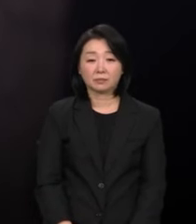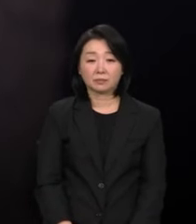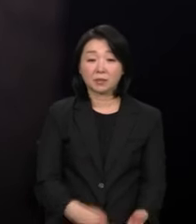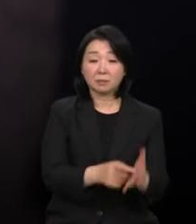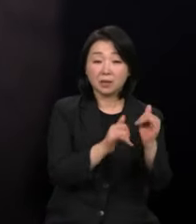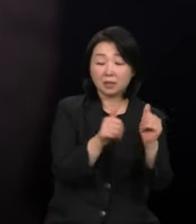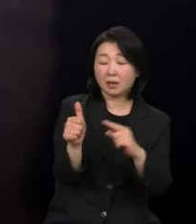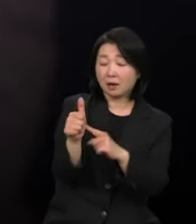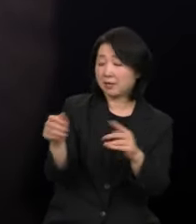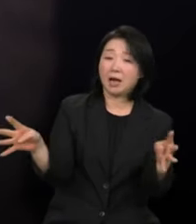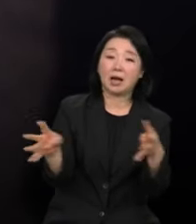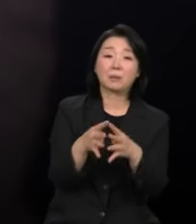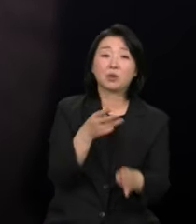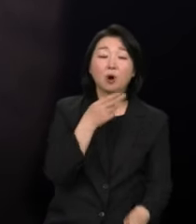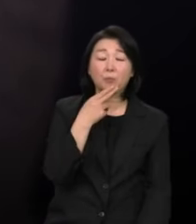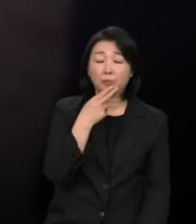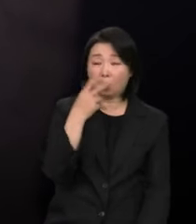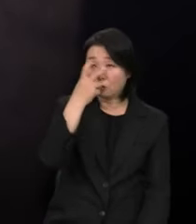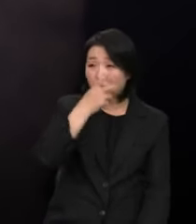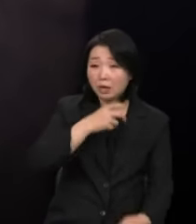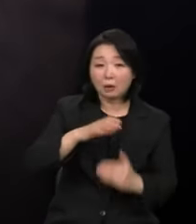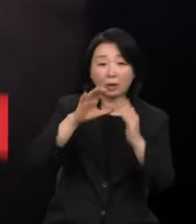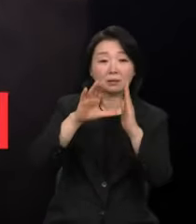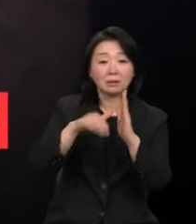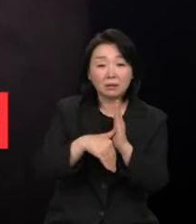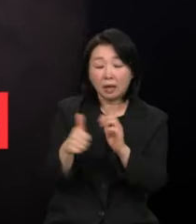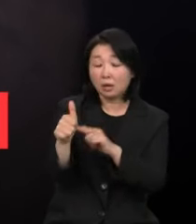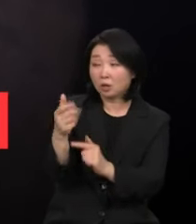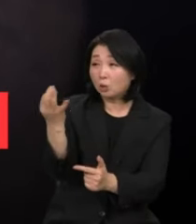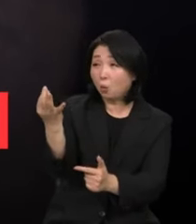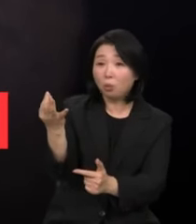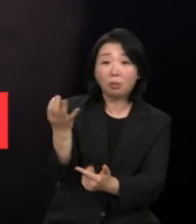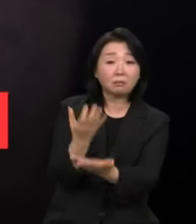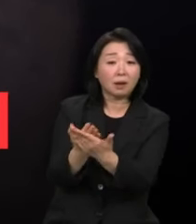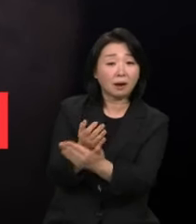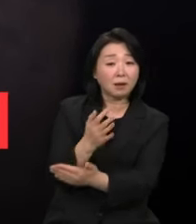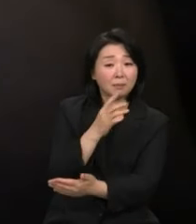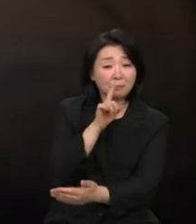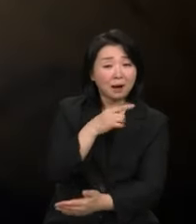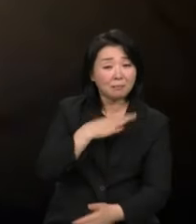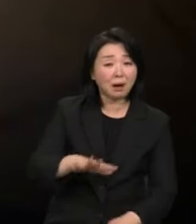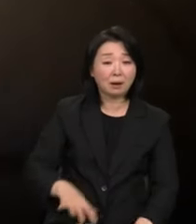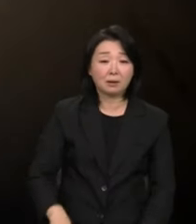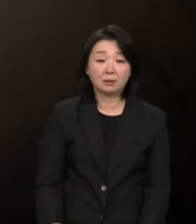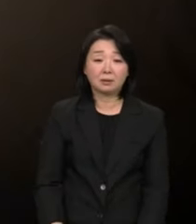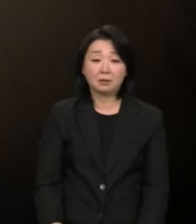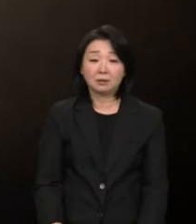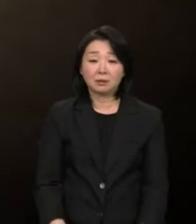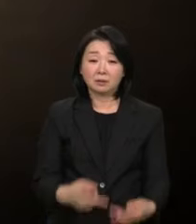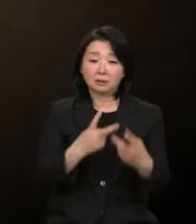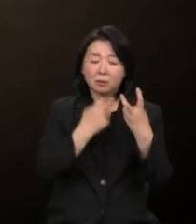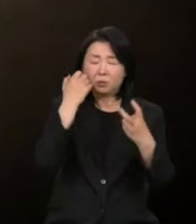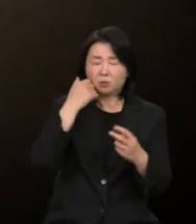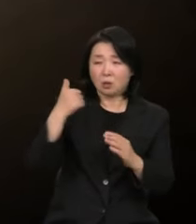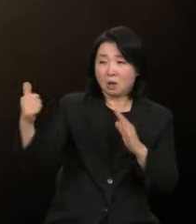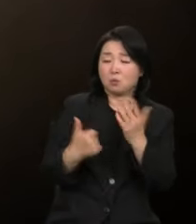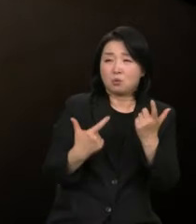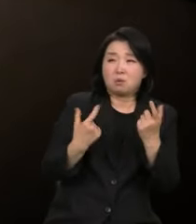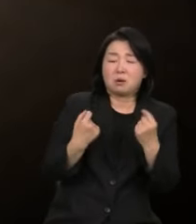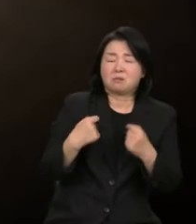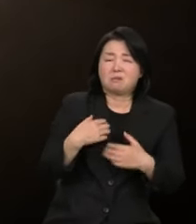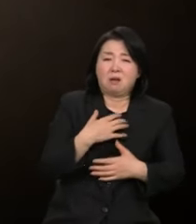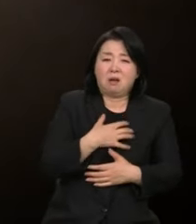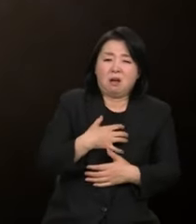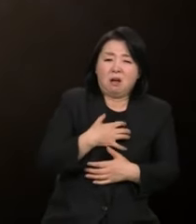가해자와 합의하지 않았고 수사 과정에서 가해자에게 돈을 요구한 적도 없었습니다. 자면은 누군가 들어올 것만 같은